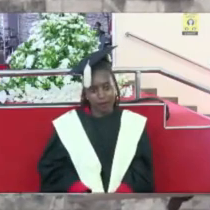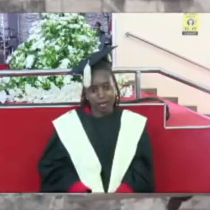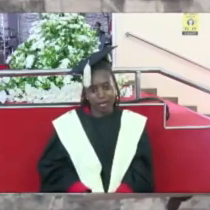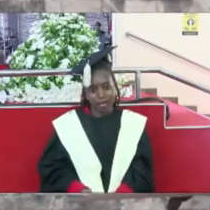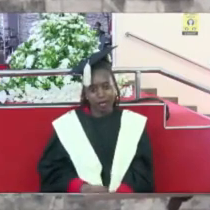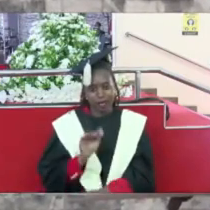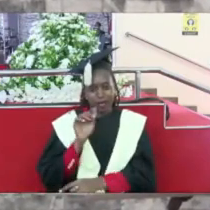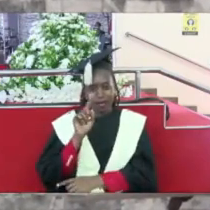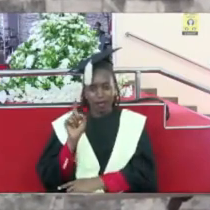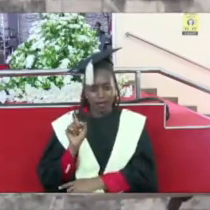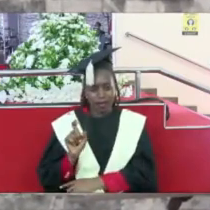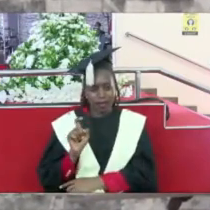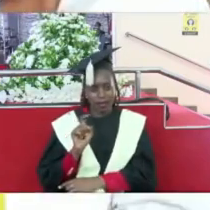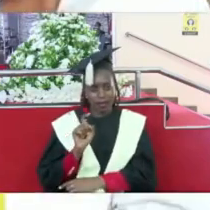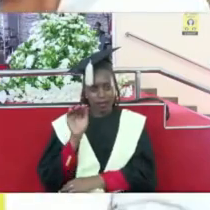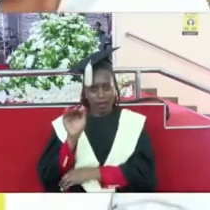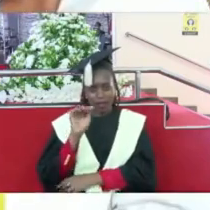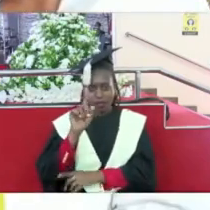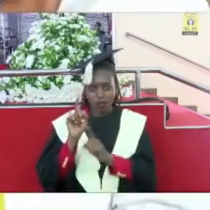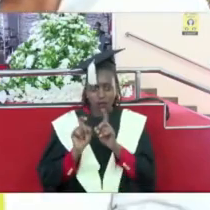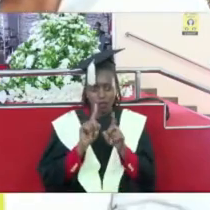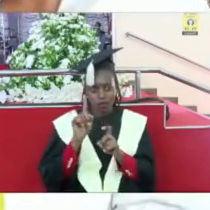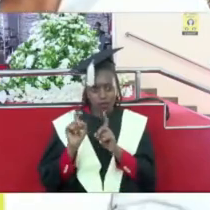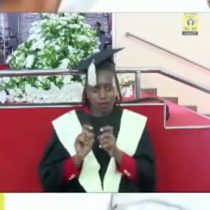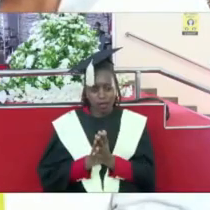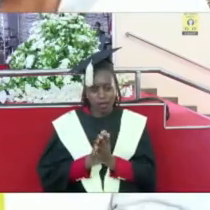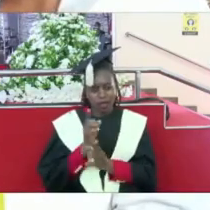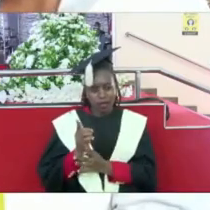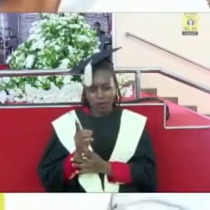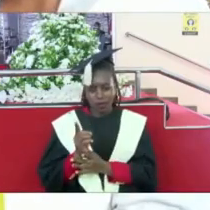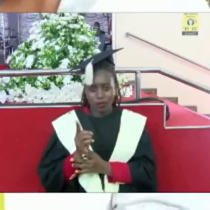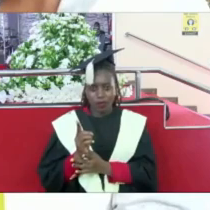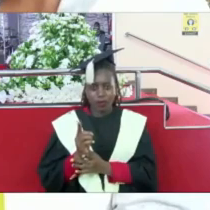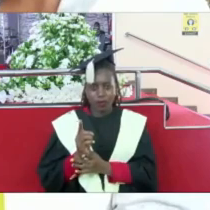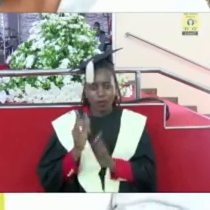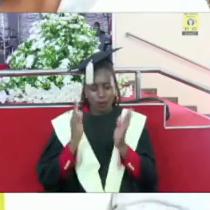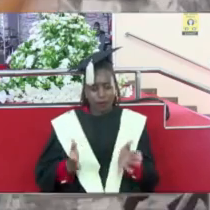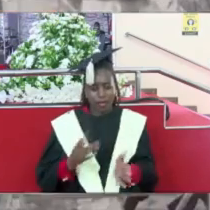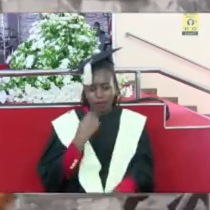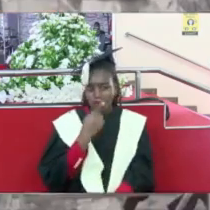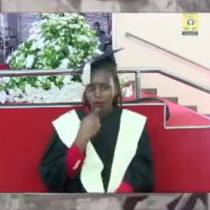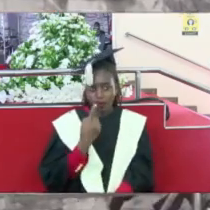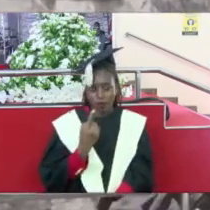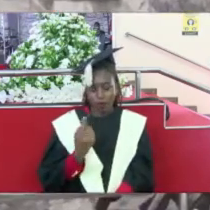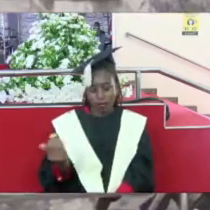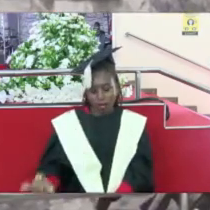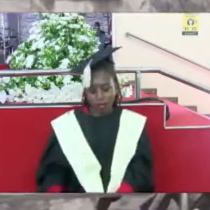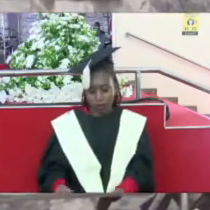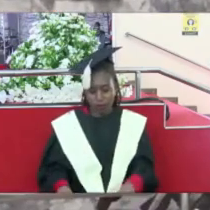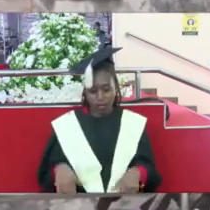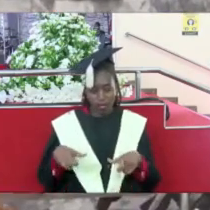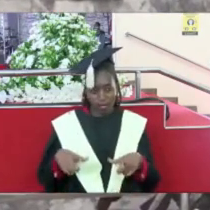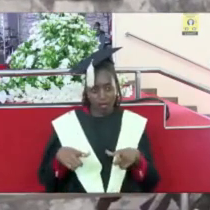maswali. Wewe ni mtu wa aina gani? Mtoto alipokuwa hai, hukula chakula.